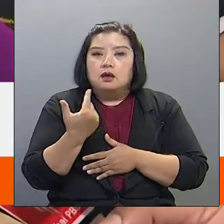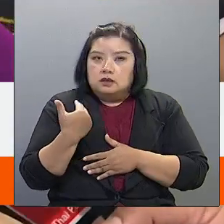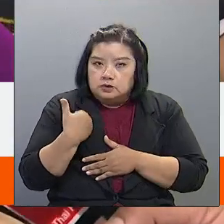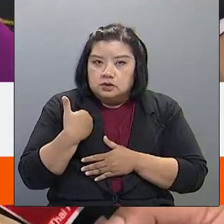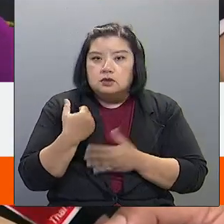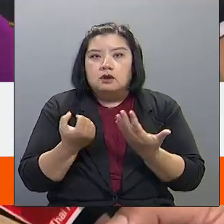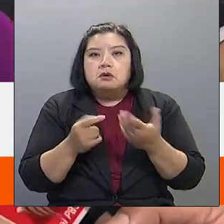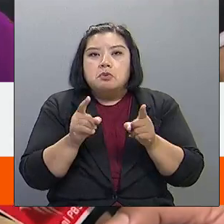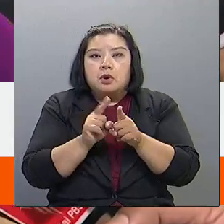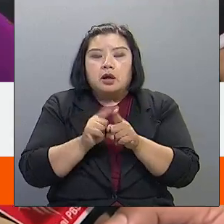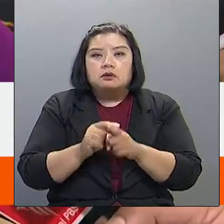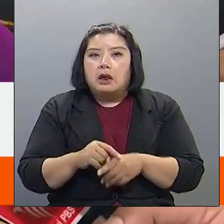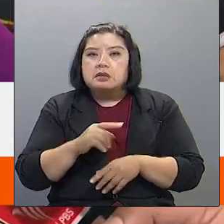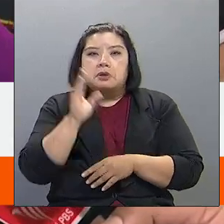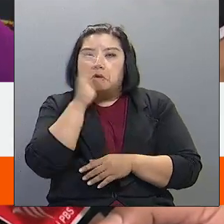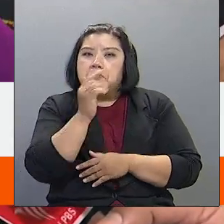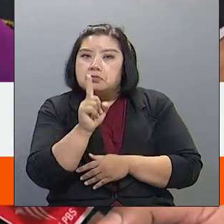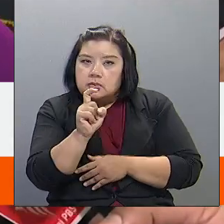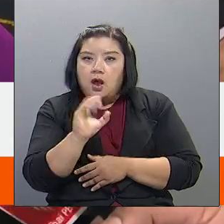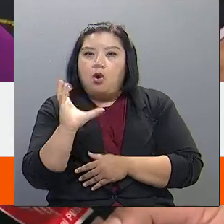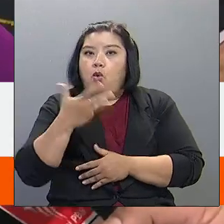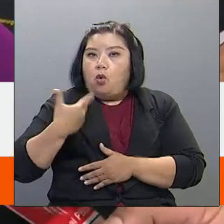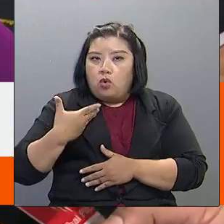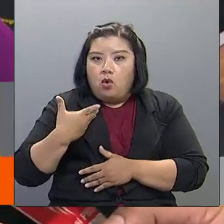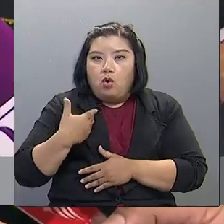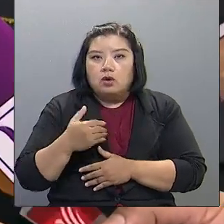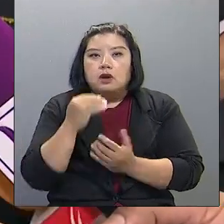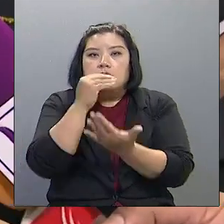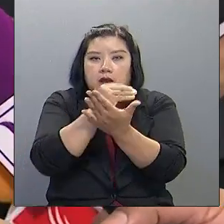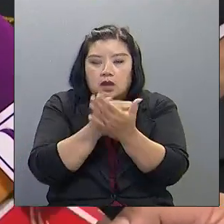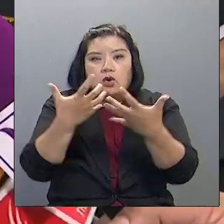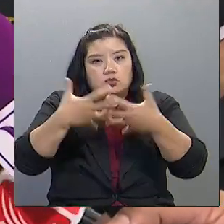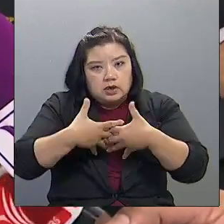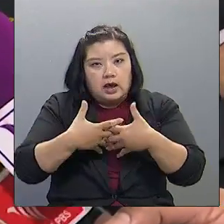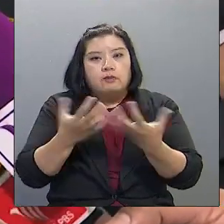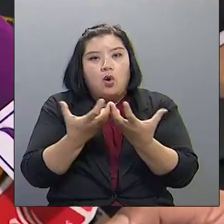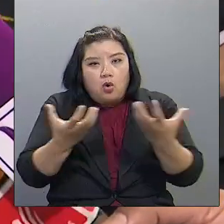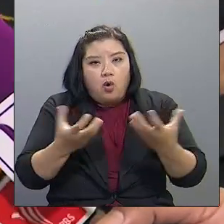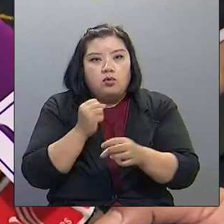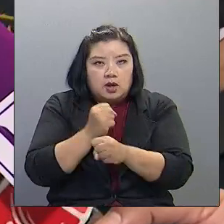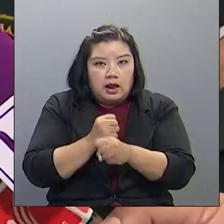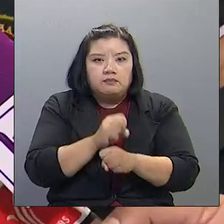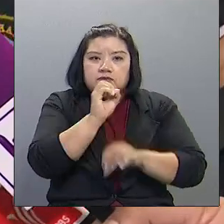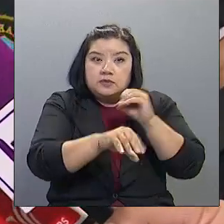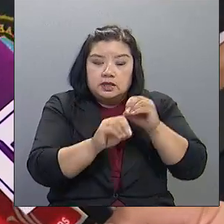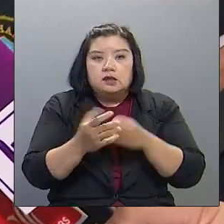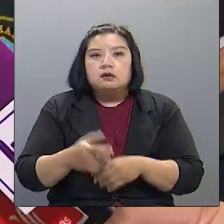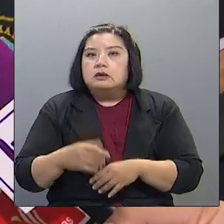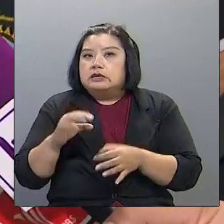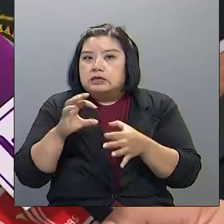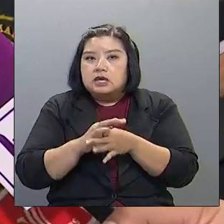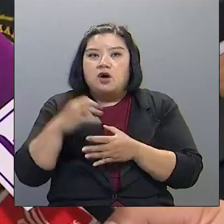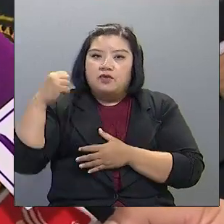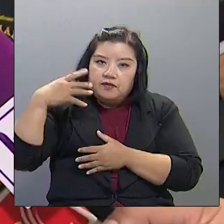การใช้ปล่อยคาร์บอนไดออกไซด์ในขบวนการผลิตการใช้วัสดุที่สิ้นเปลืองพลังงานน้อยที่สุดนะ